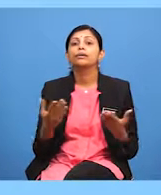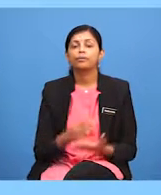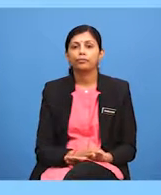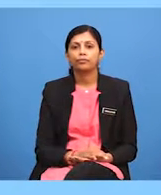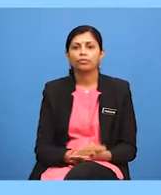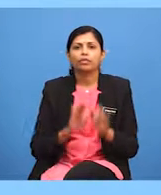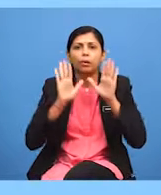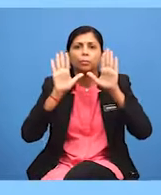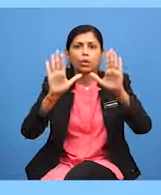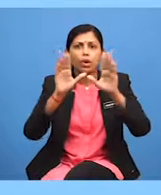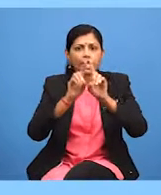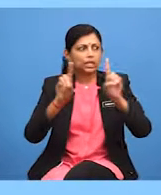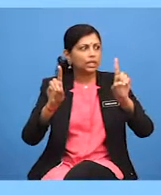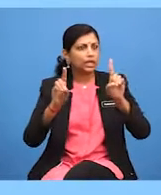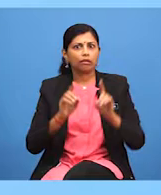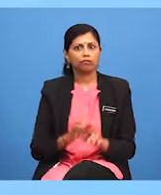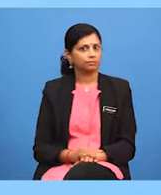Seseorang menolak dinding batu,